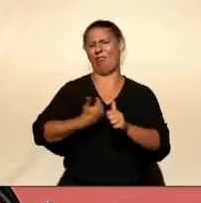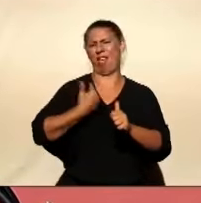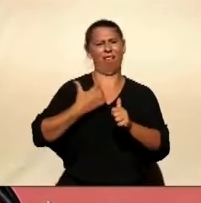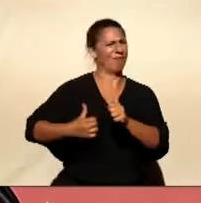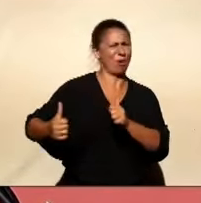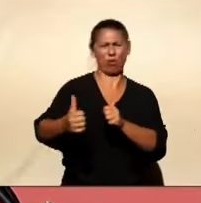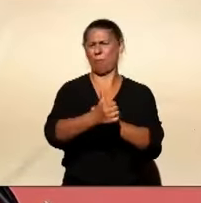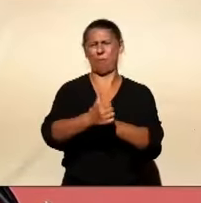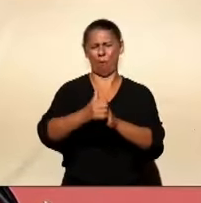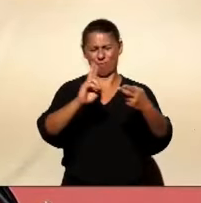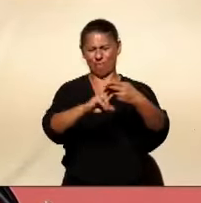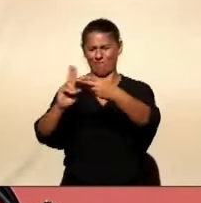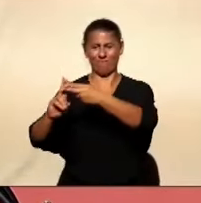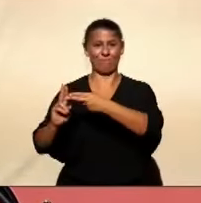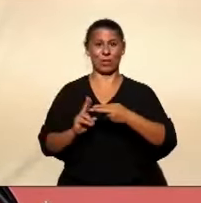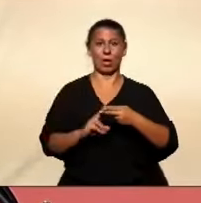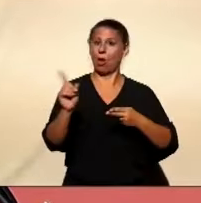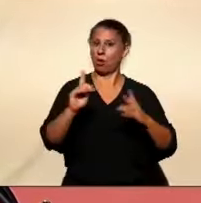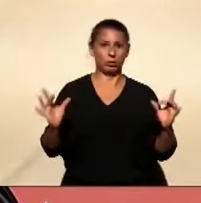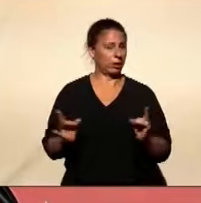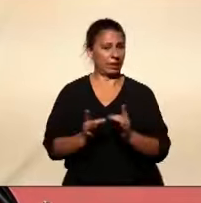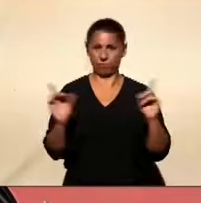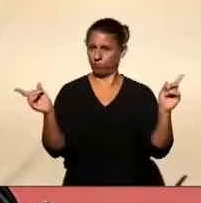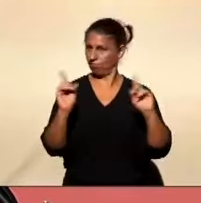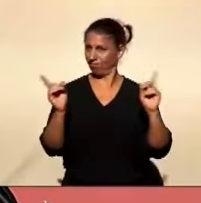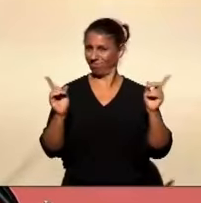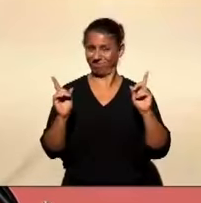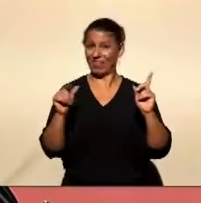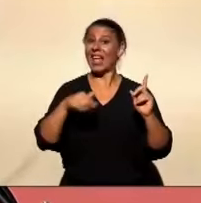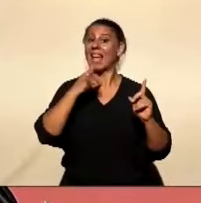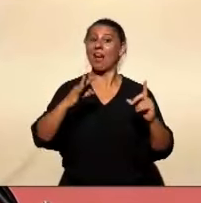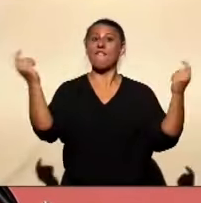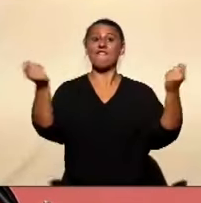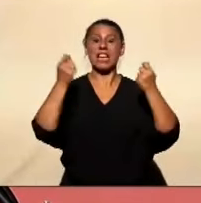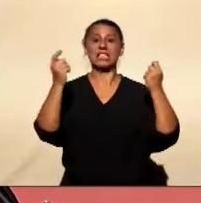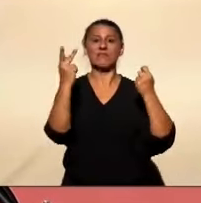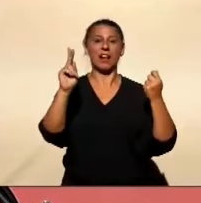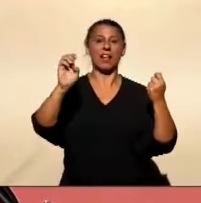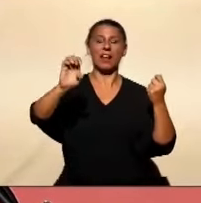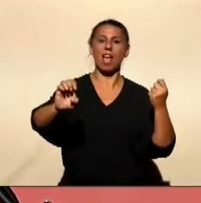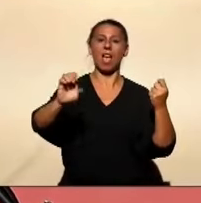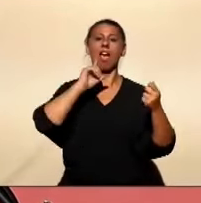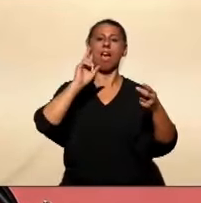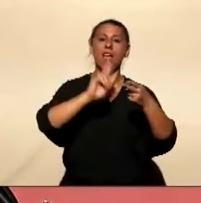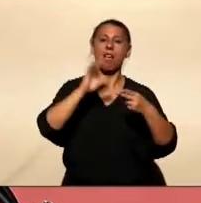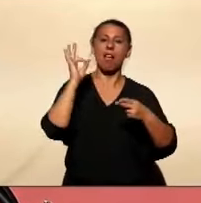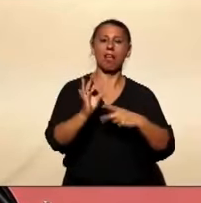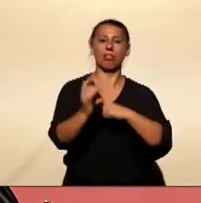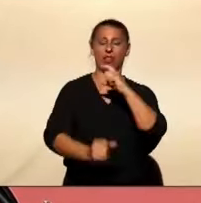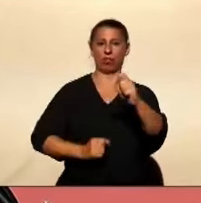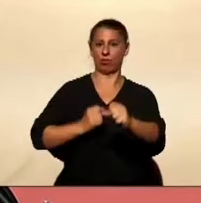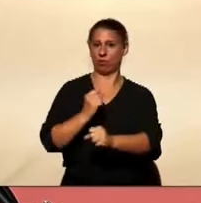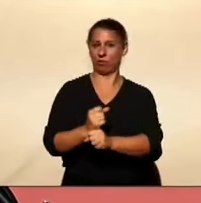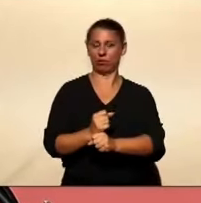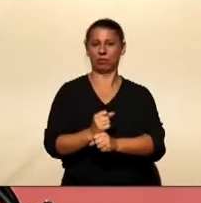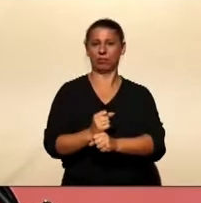της πατρίδας μας. Και όχι τυχαία, γιατί στο φεστιβάλ της ΚΝΕ ενώνονται κάθε χρόνο